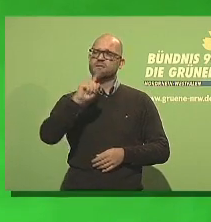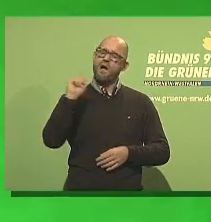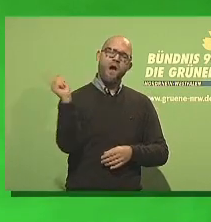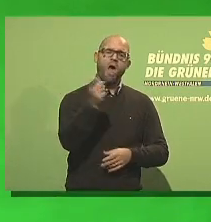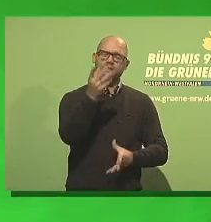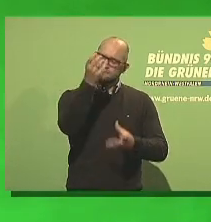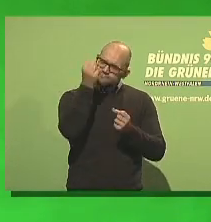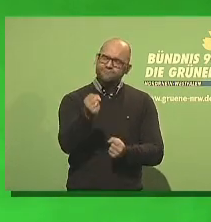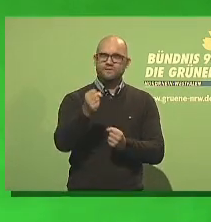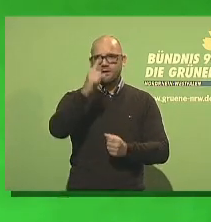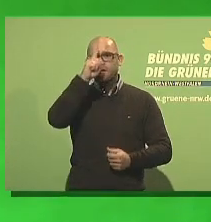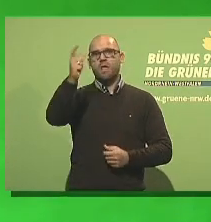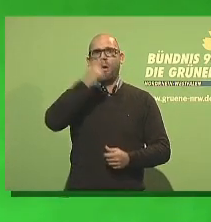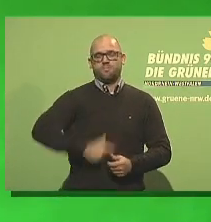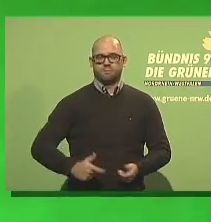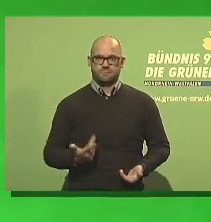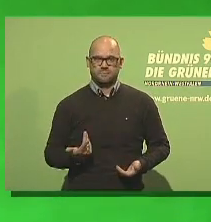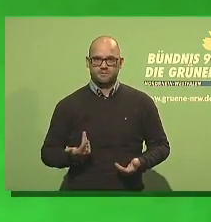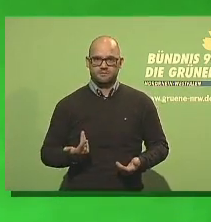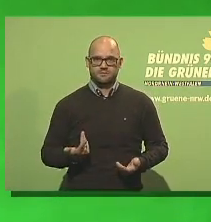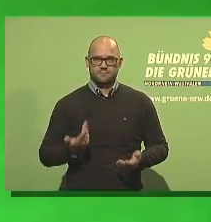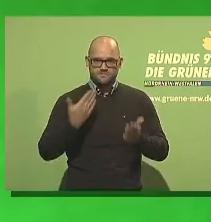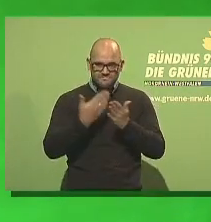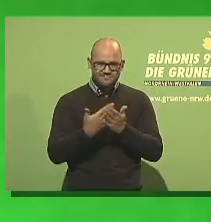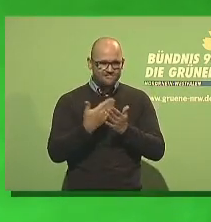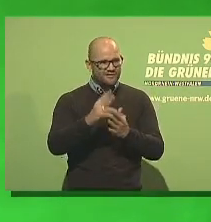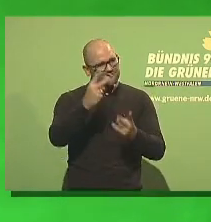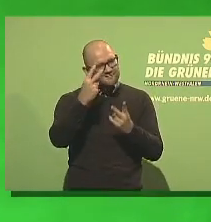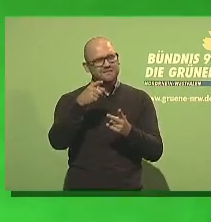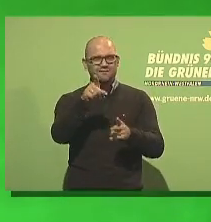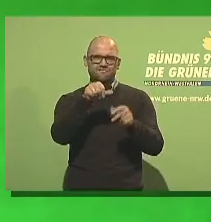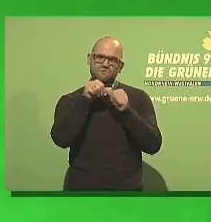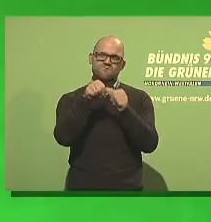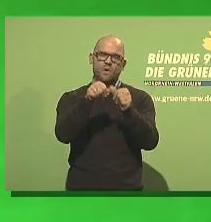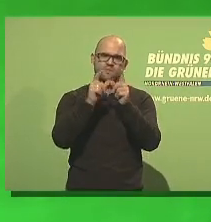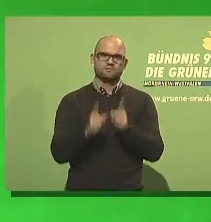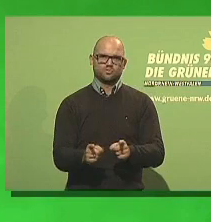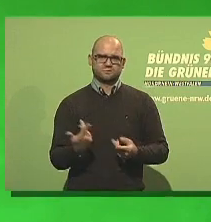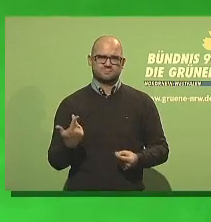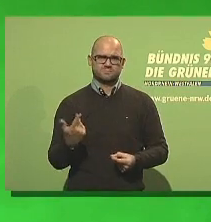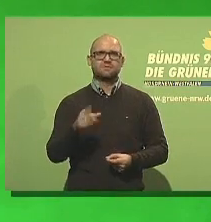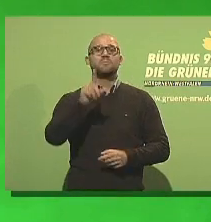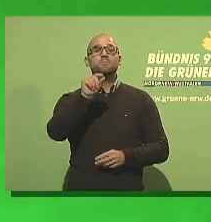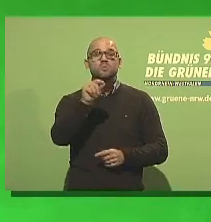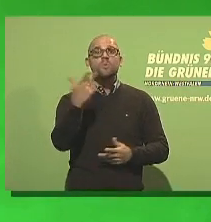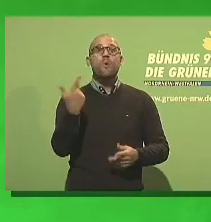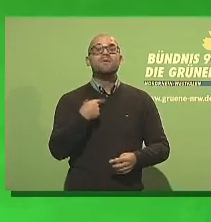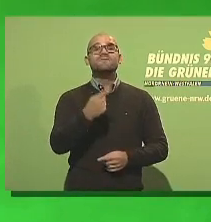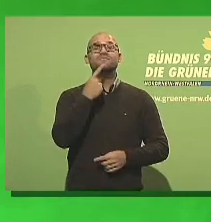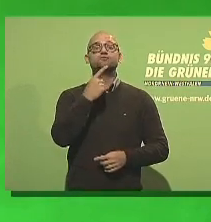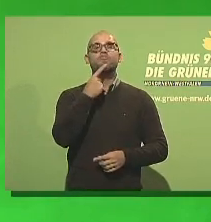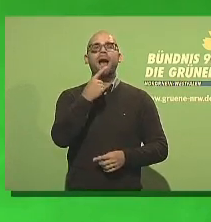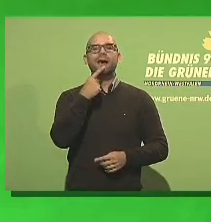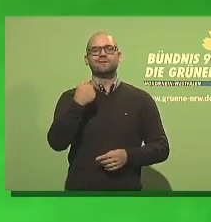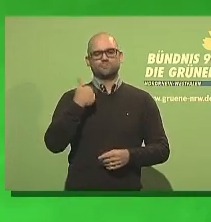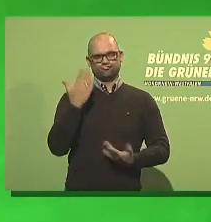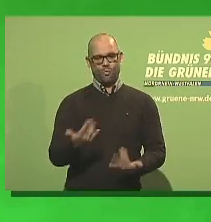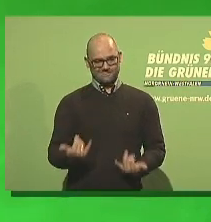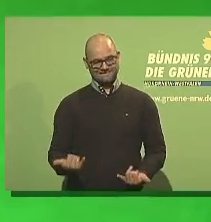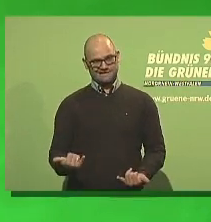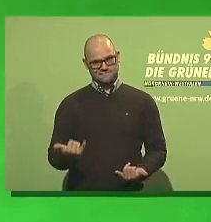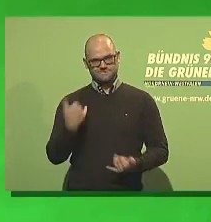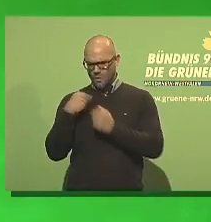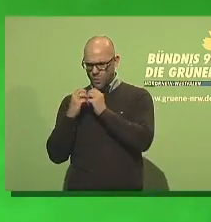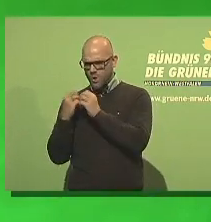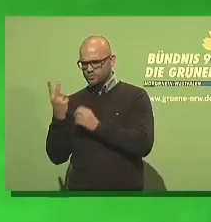auch weiterhin würdig erweisen. Das heißt, keine Versprechungen machen, von denen wir heute schon wissen, dass wir sie im nächsten Jahr